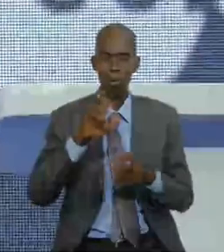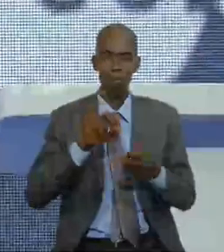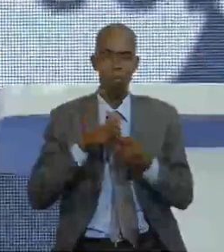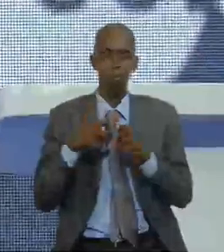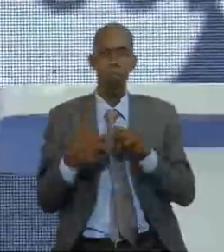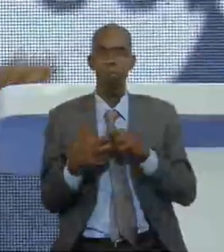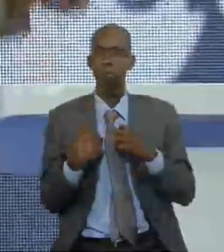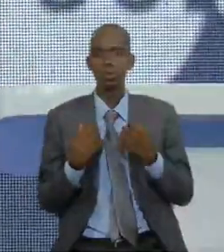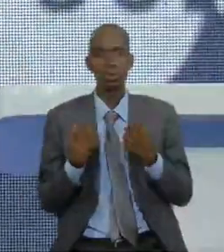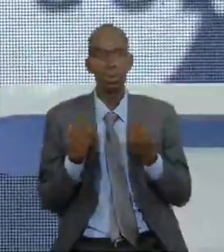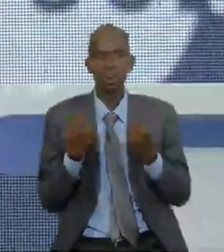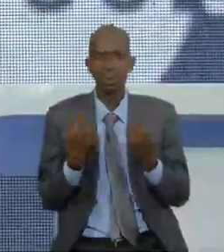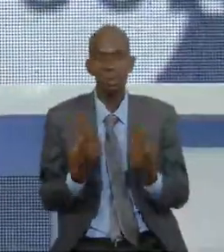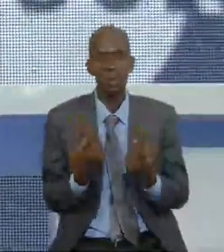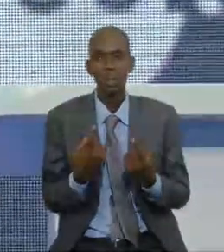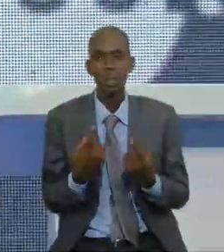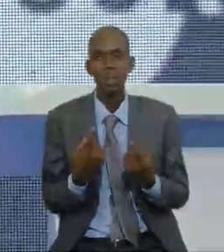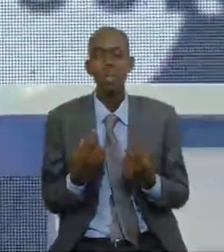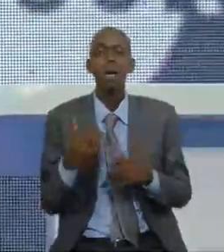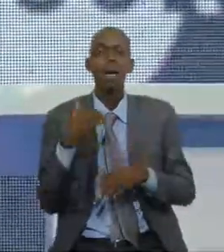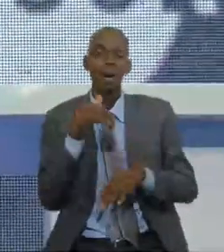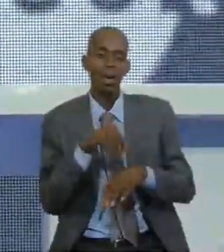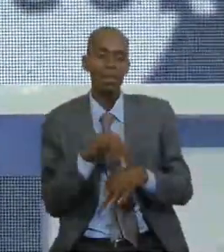pas de ton problème